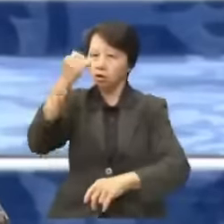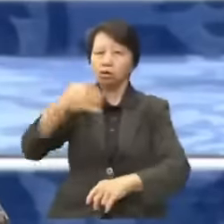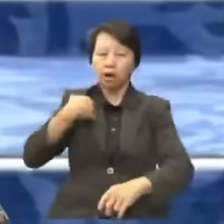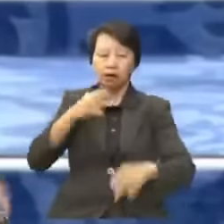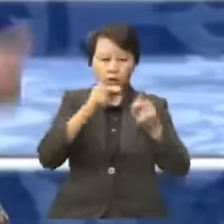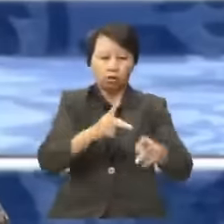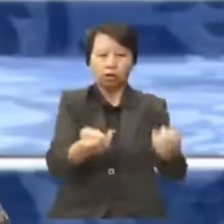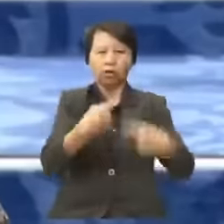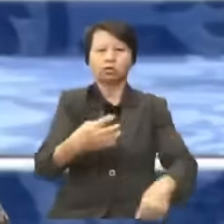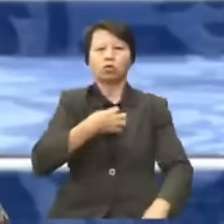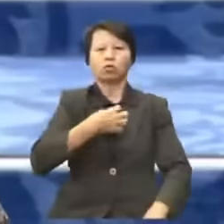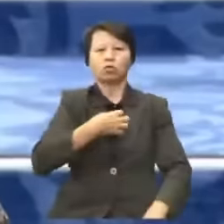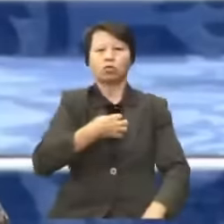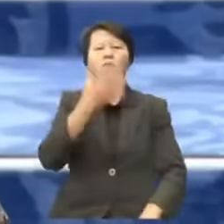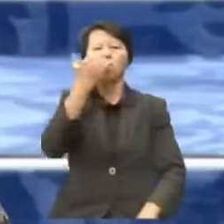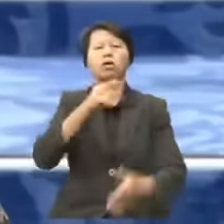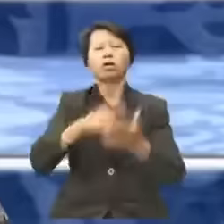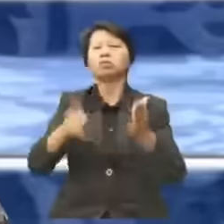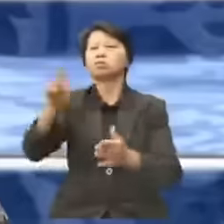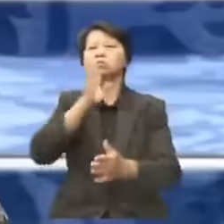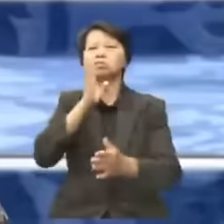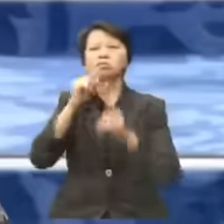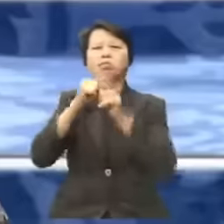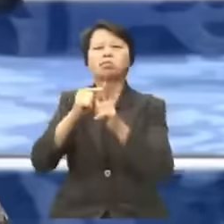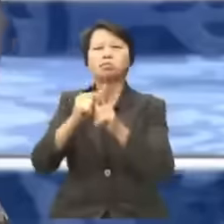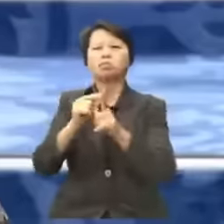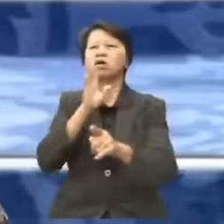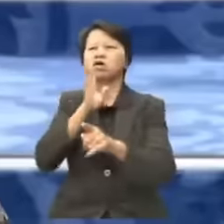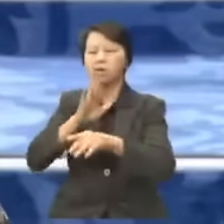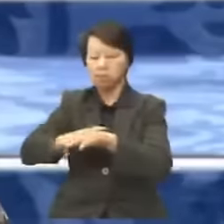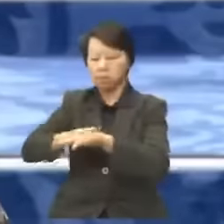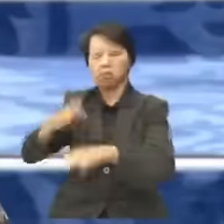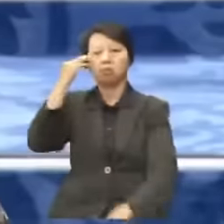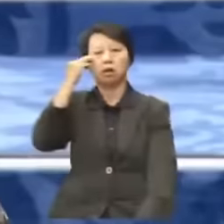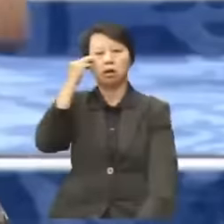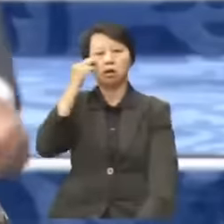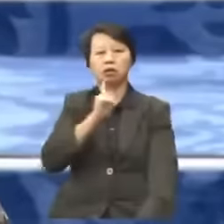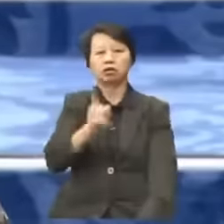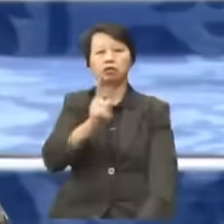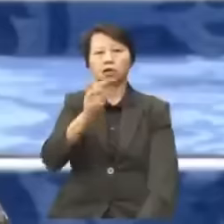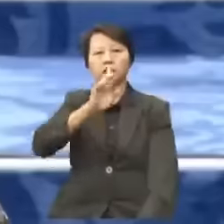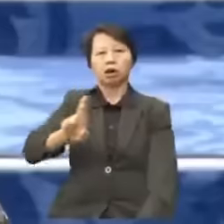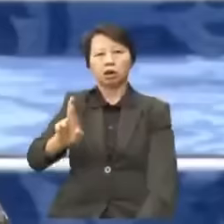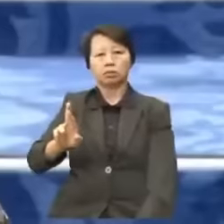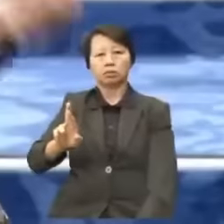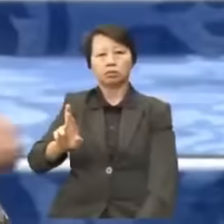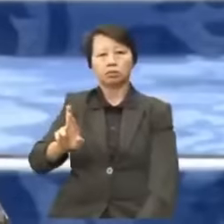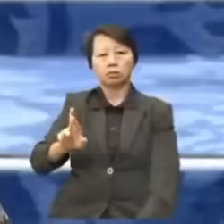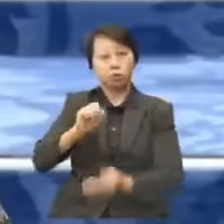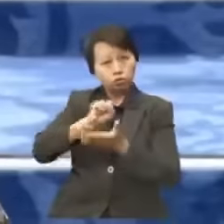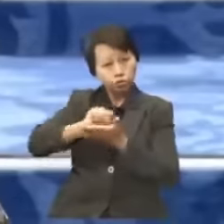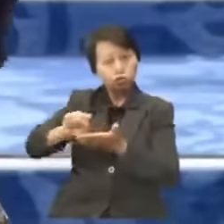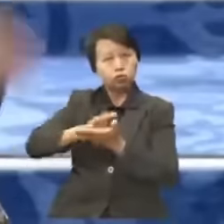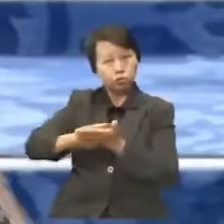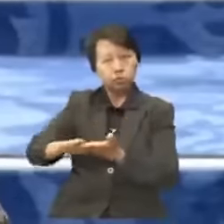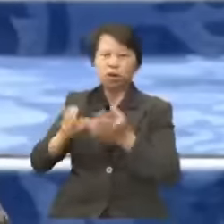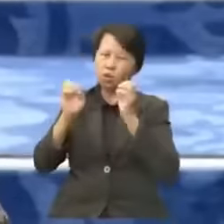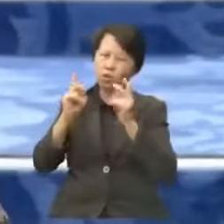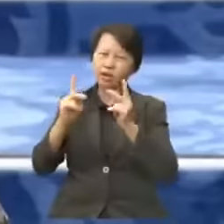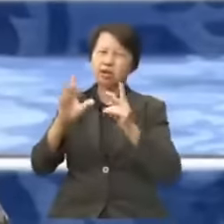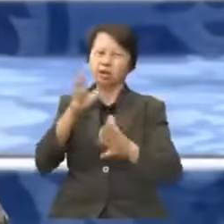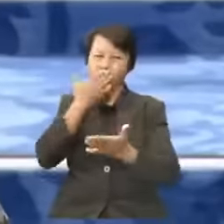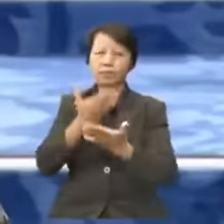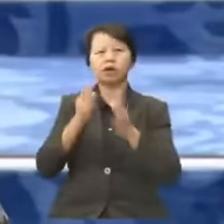aduan apa kalimahnya nak cakap tentang bangsa Melayu Islam agama yang Suci Murni